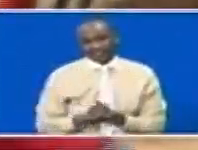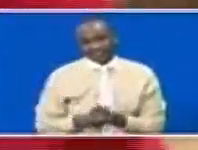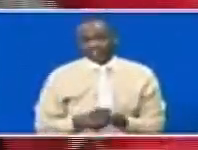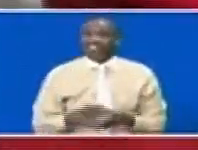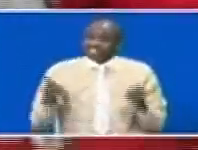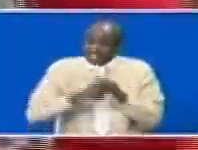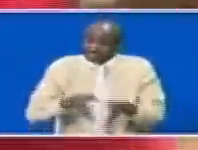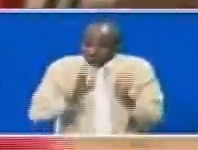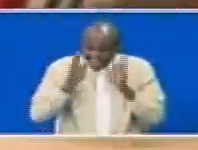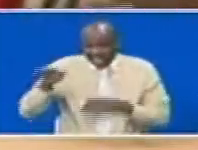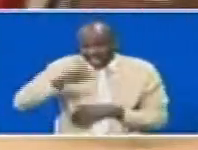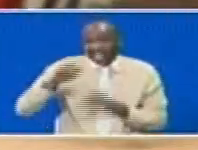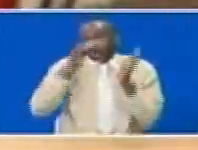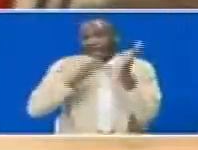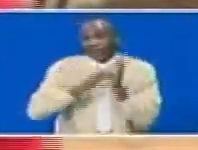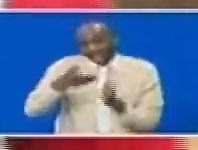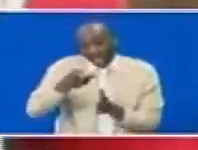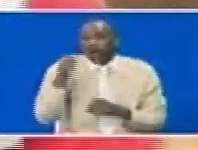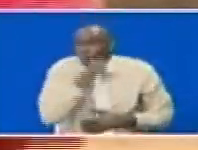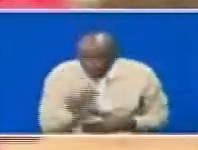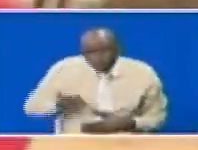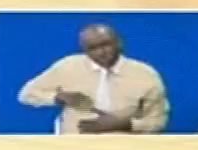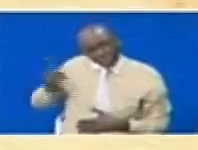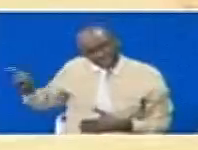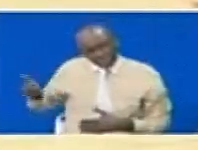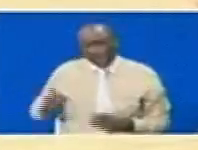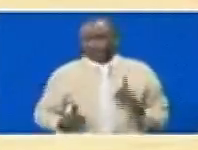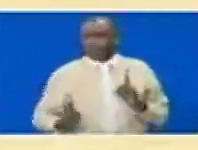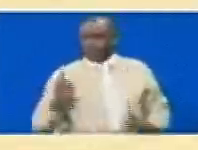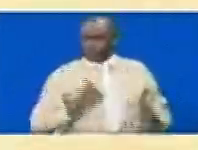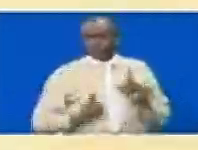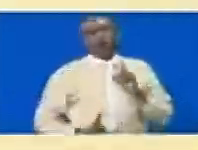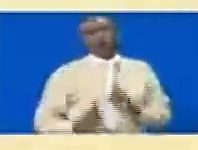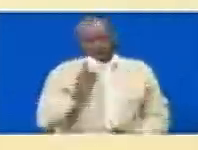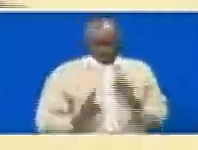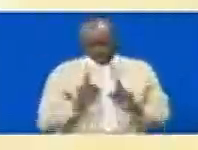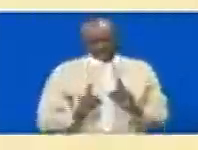Vivyo hivyo maeneo ya Ukambani, ajuza huyu alikuwa ukumbini akitifua mavumbi.